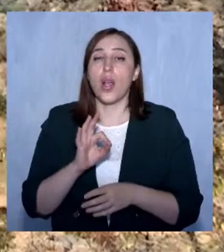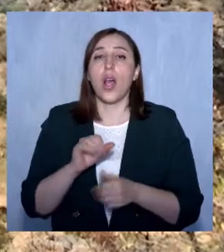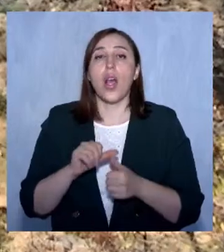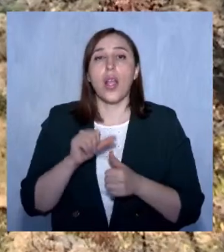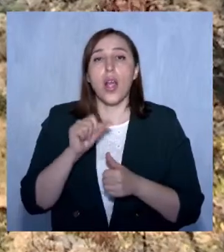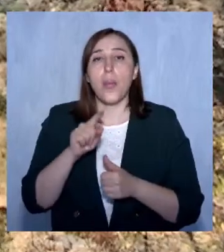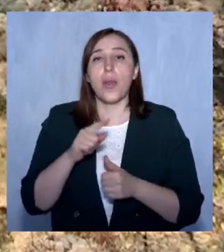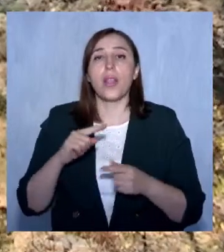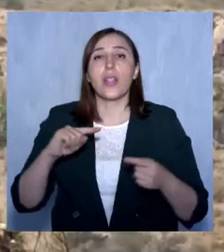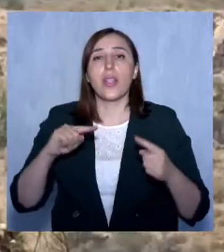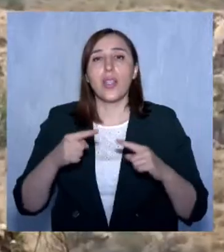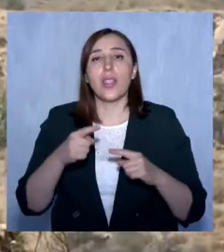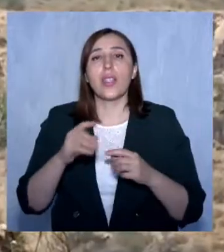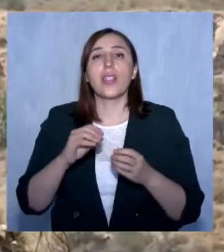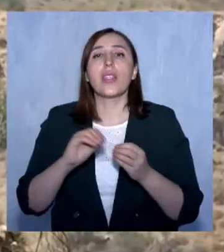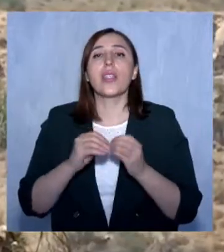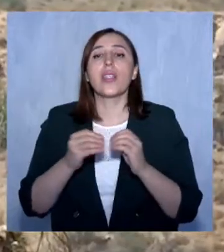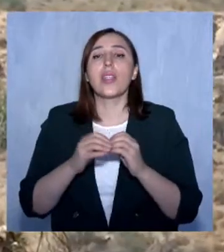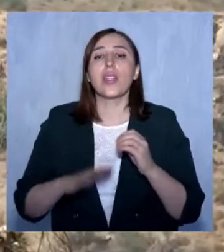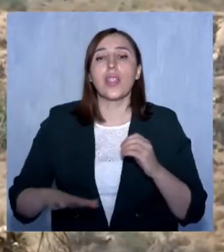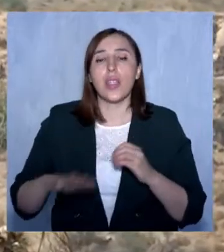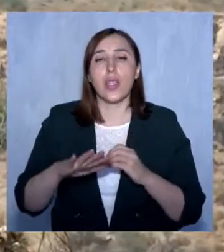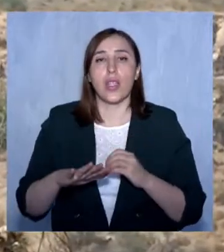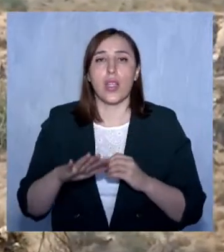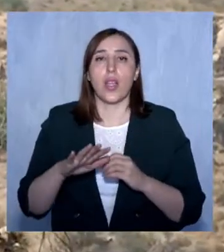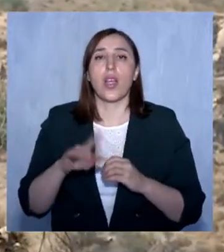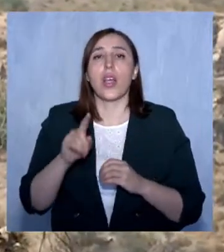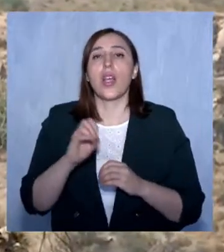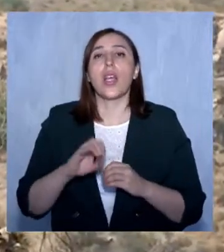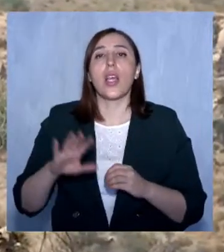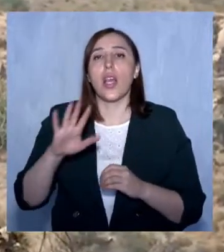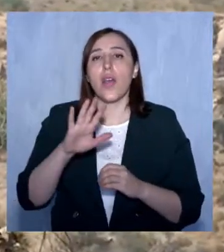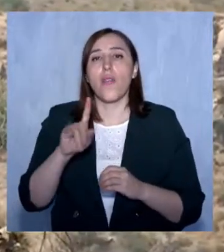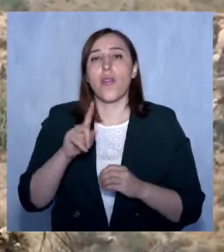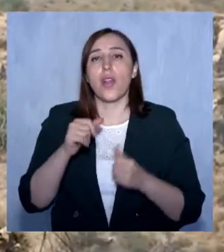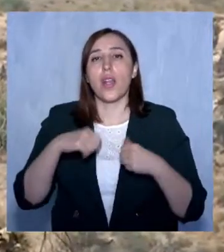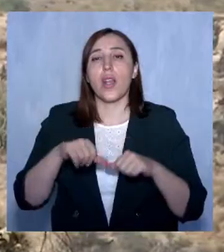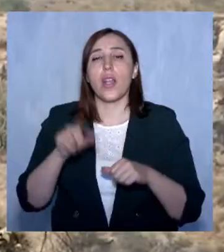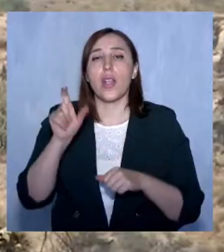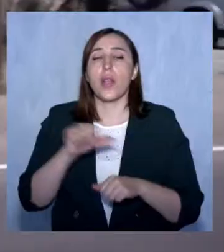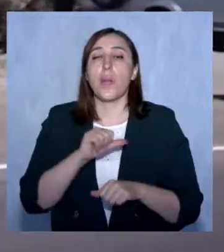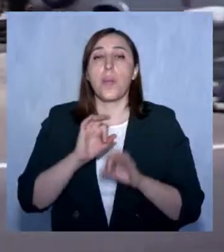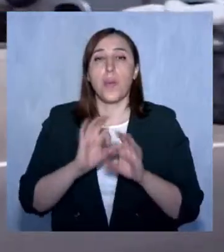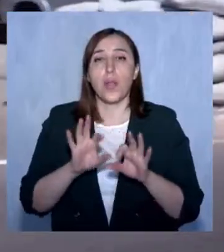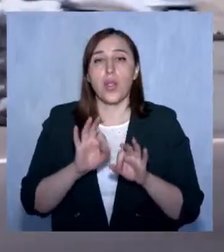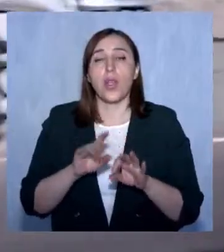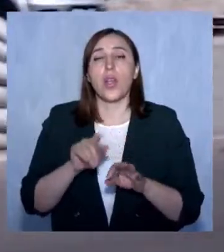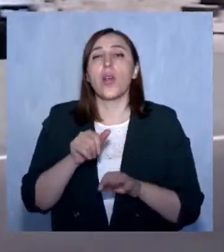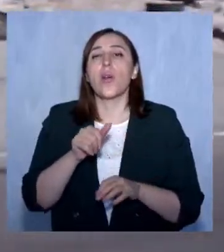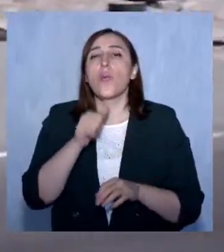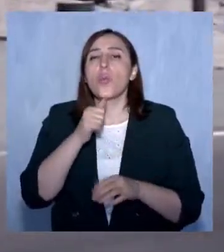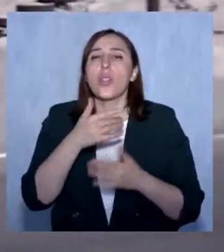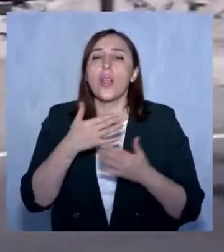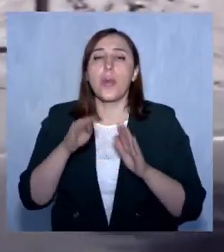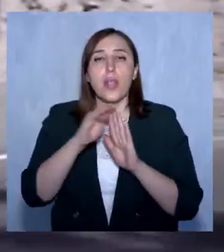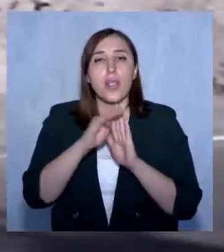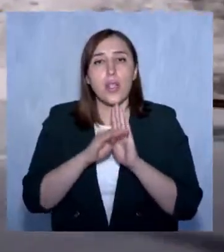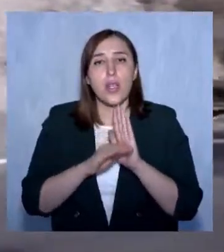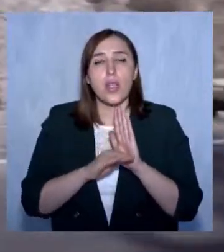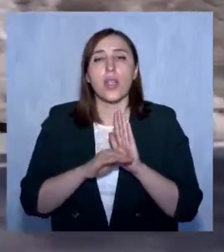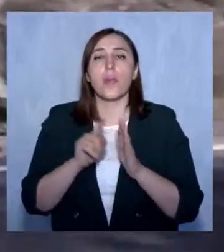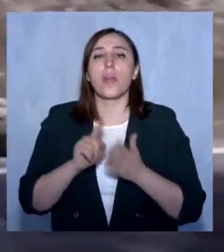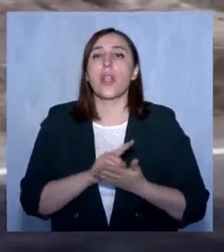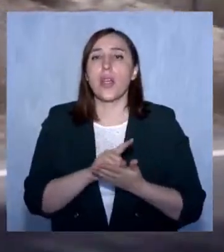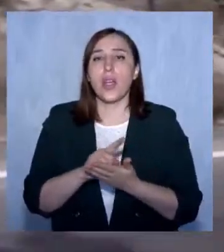հակամարդությունիս տուժած շրջաններում հայտարեց Եվրահազնաժողովի ներկայոցիչը միաժամանակ ընդգծելով, հնարավոր բոլոր ծրագրերն ու նախագծերը